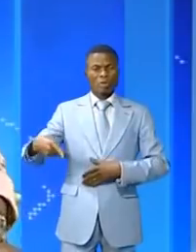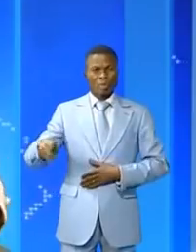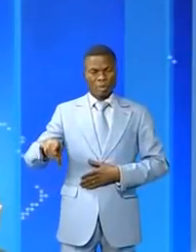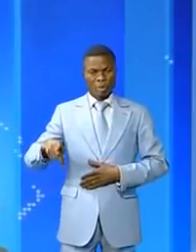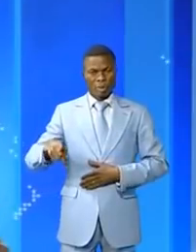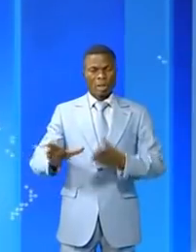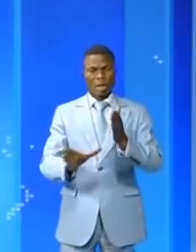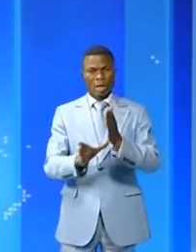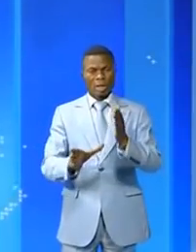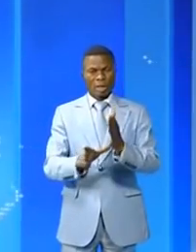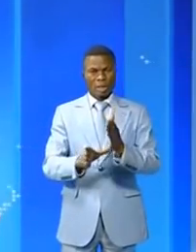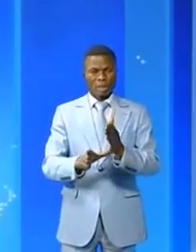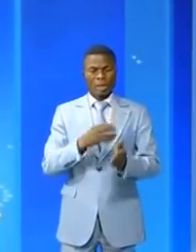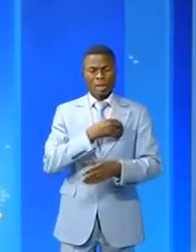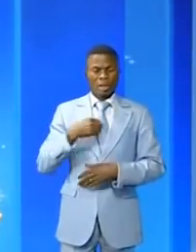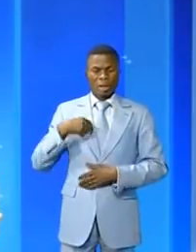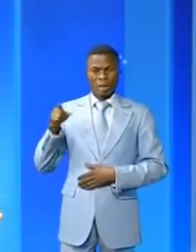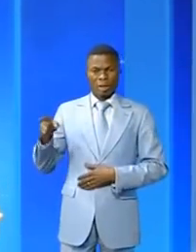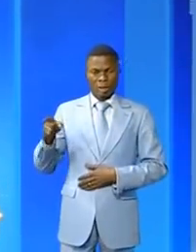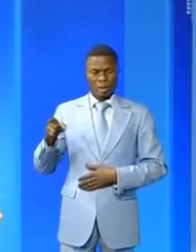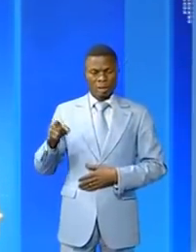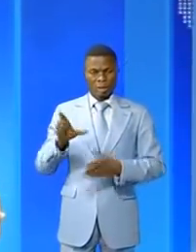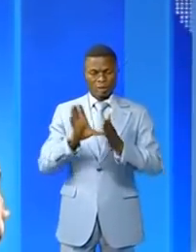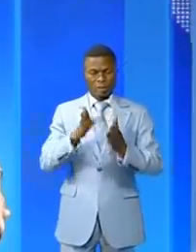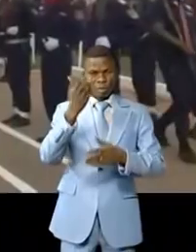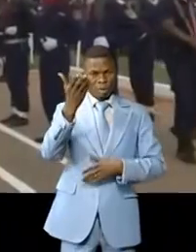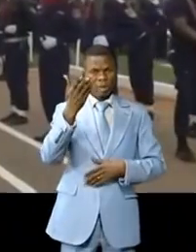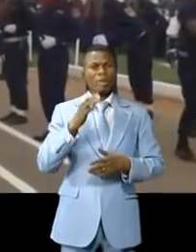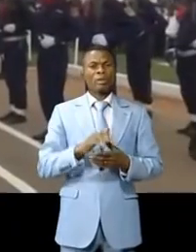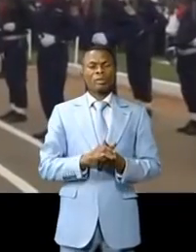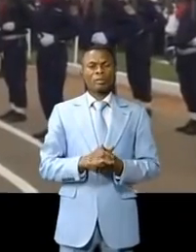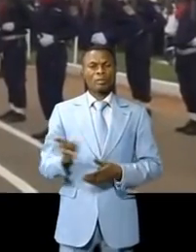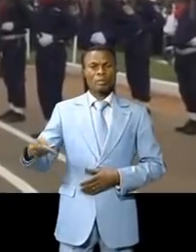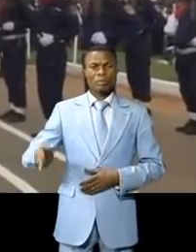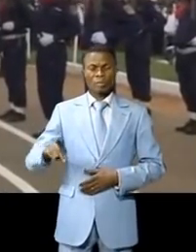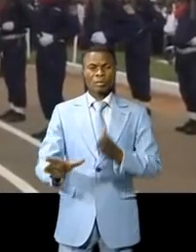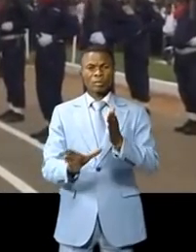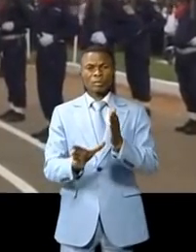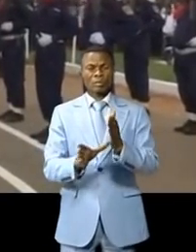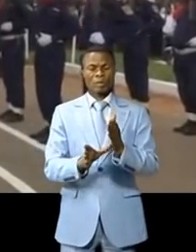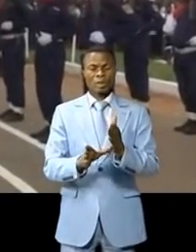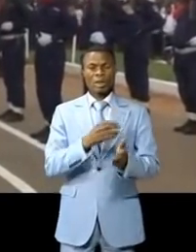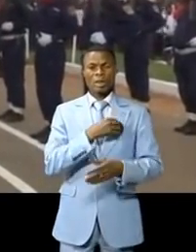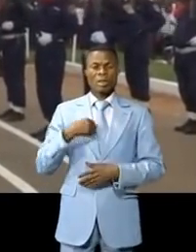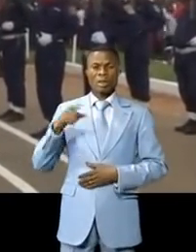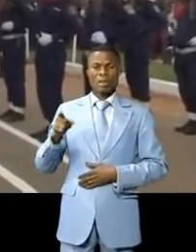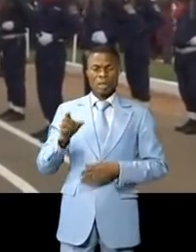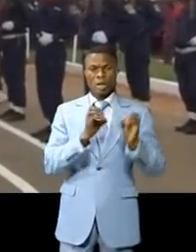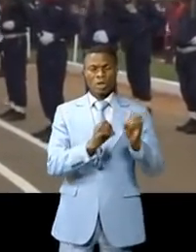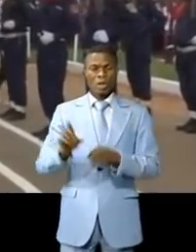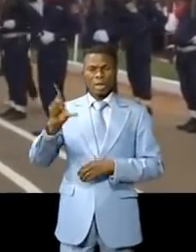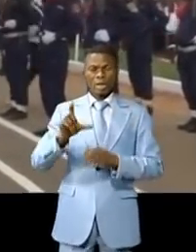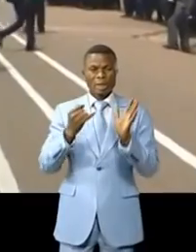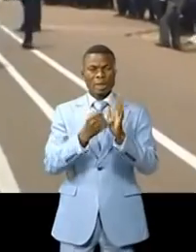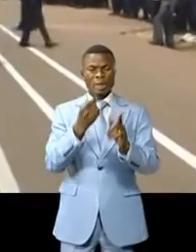province intérimaire, Jeannette Longa Moussamba. Regardez. Province d'intérim, Jeannette Longa Moussamba a présidé ce lundi